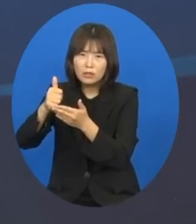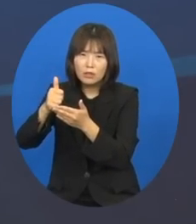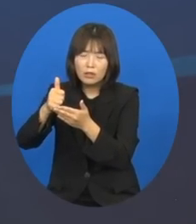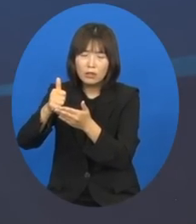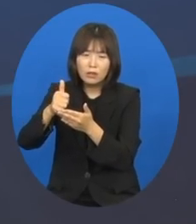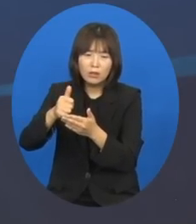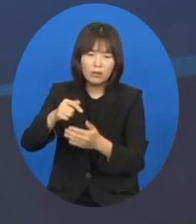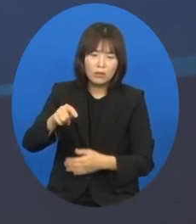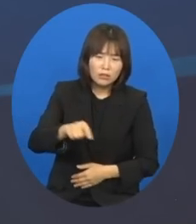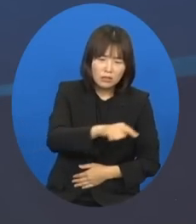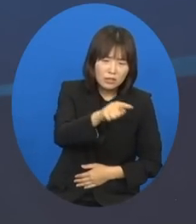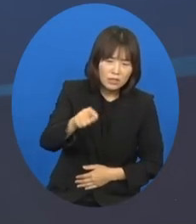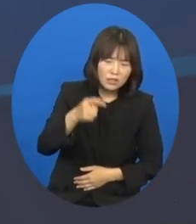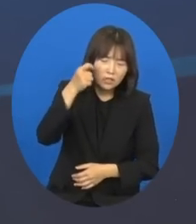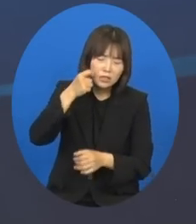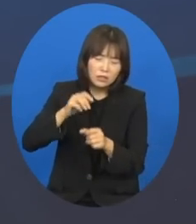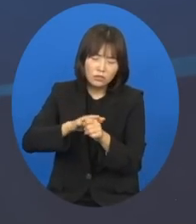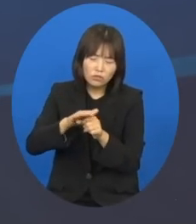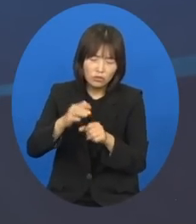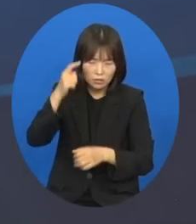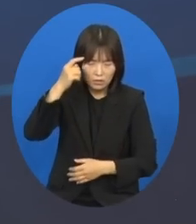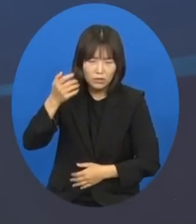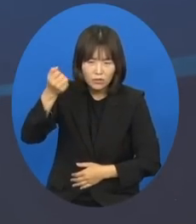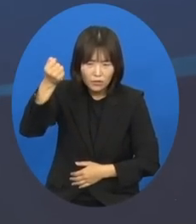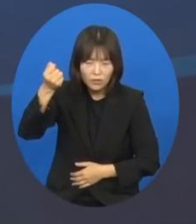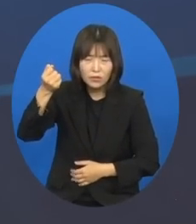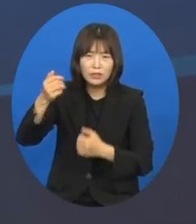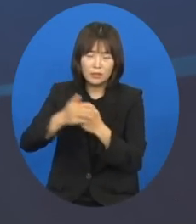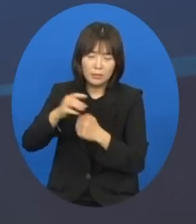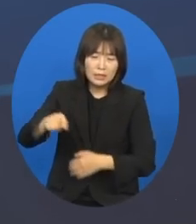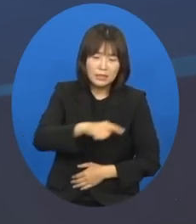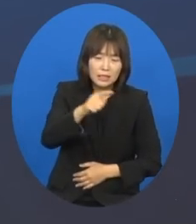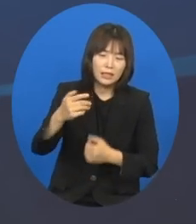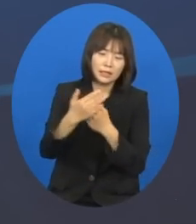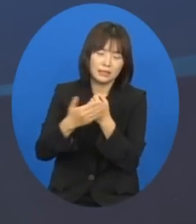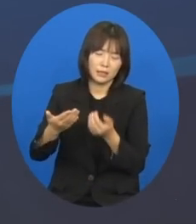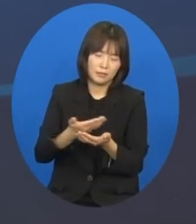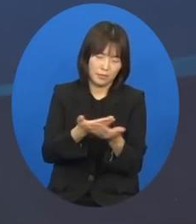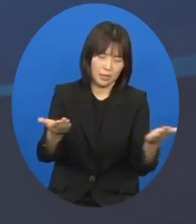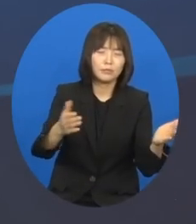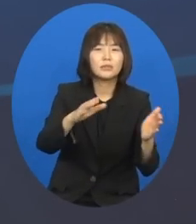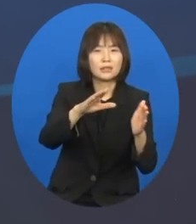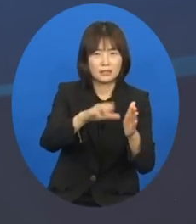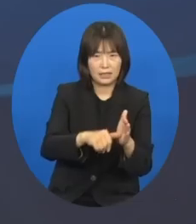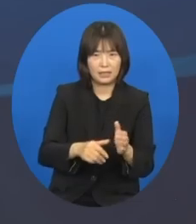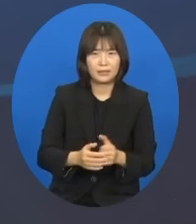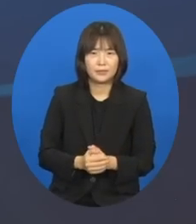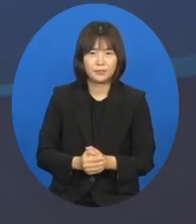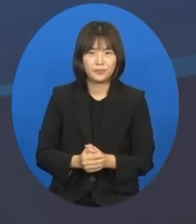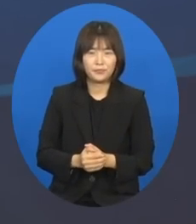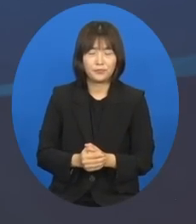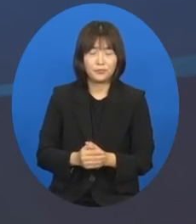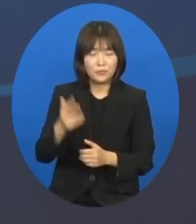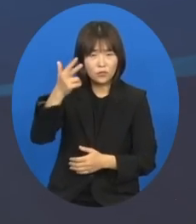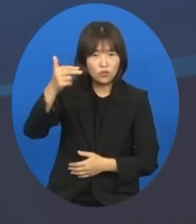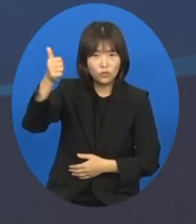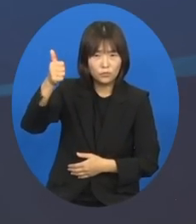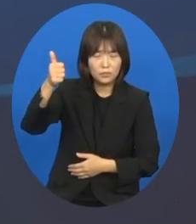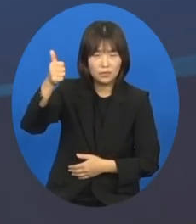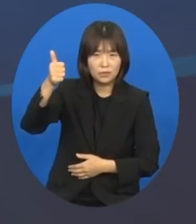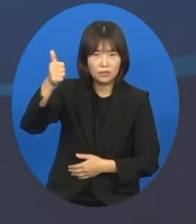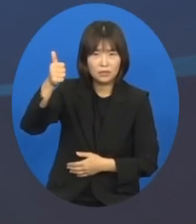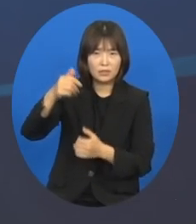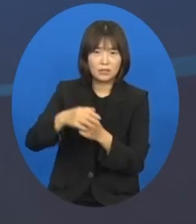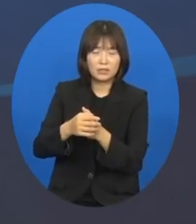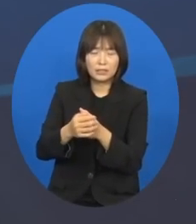그에게 은혜를 베푸실 때라 여기 보면 주께서 일어나사 보좌에 앉아 계시던 주님이 여러분에게